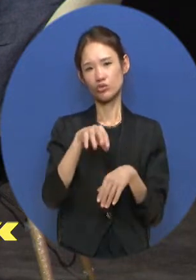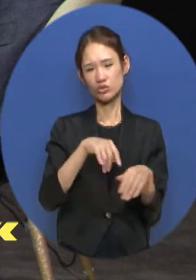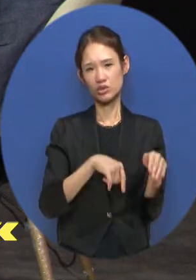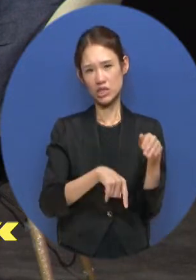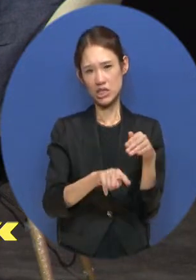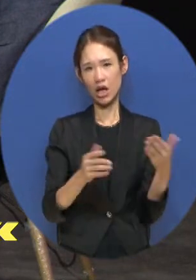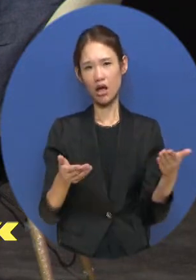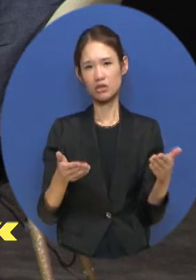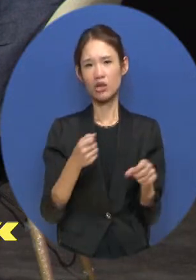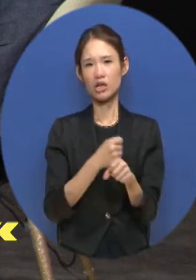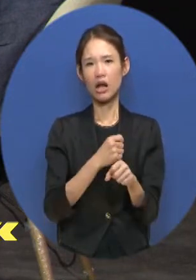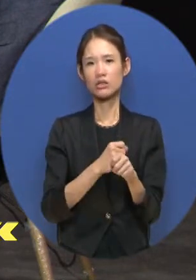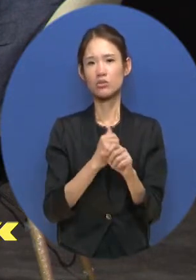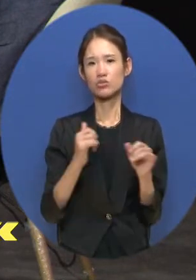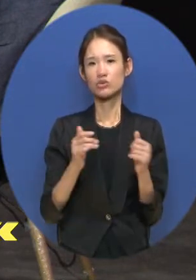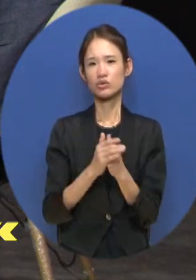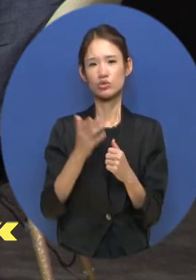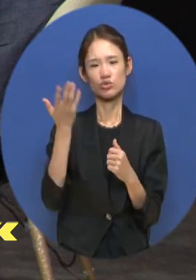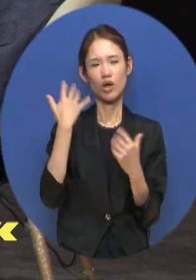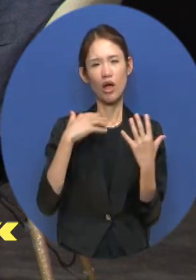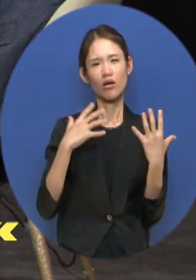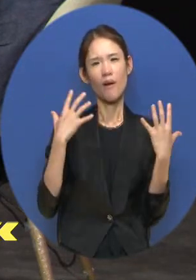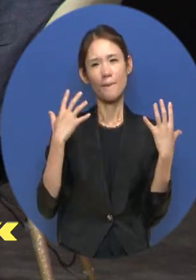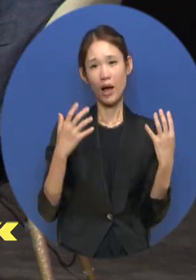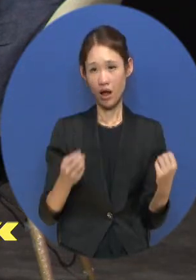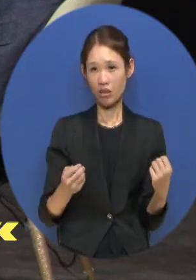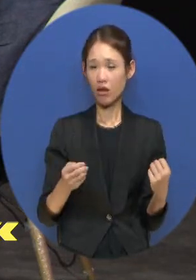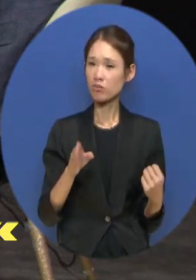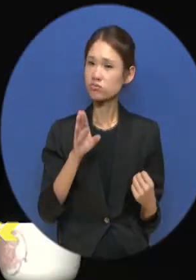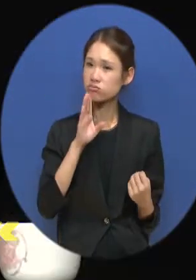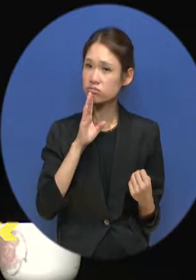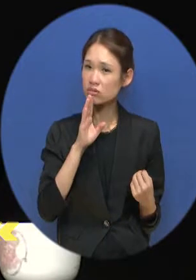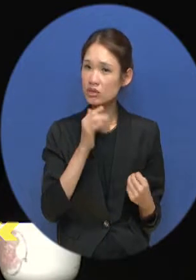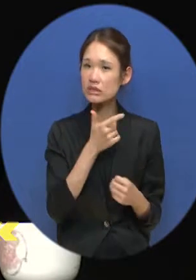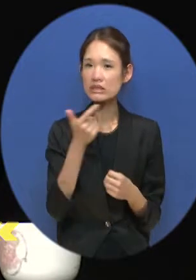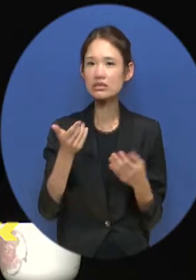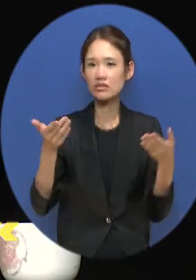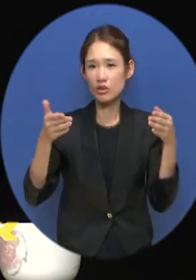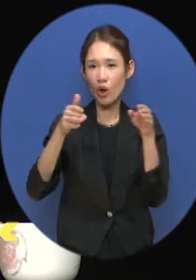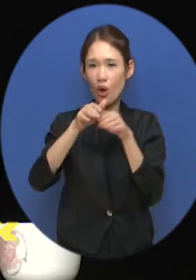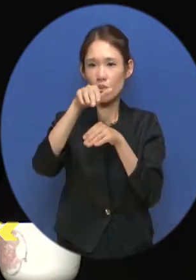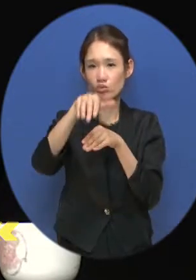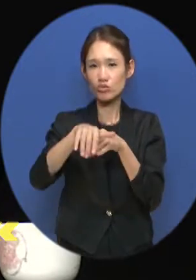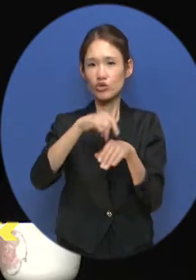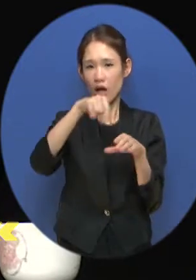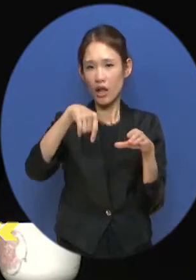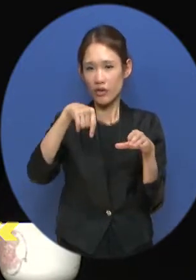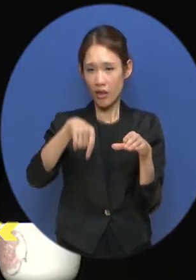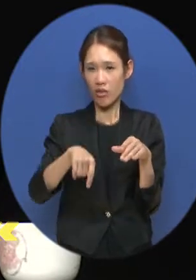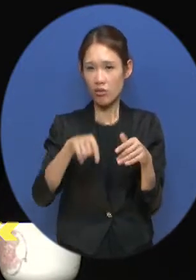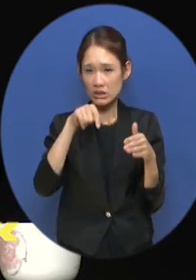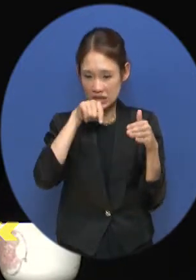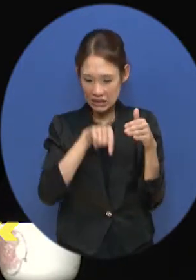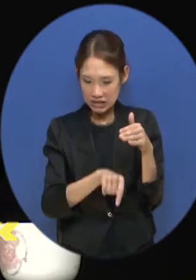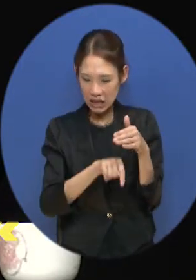또 일하시는 분들이 최근에는 많지 않습니까? 네, 네. 대형 건물들에도 네. 지하가 뭐 지하로 많이 들어가 있고